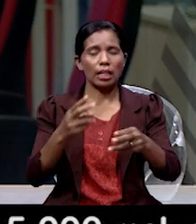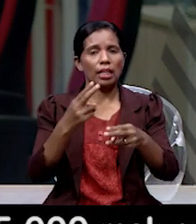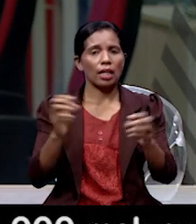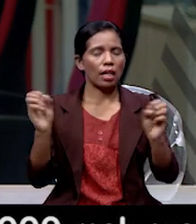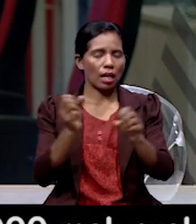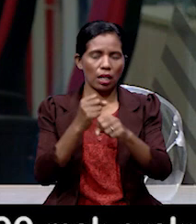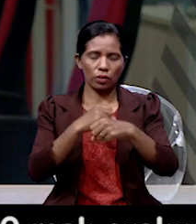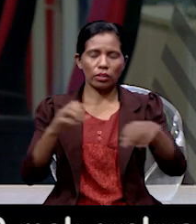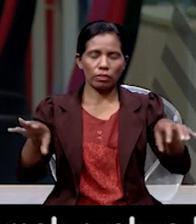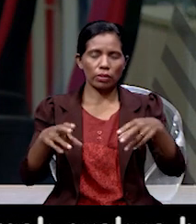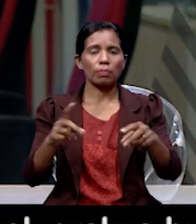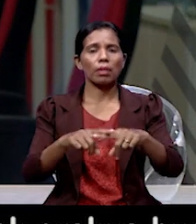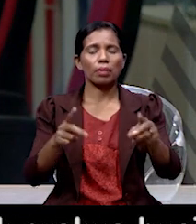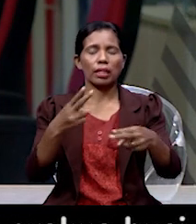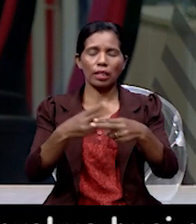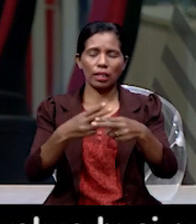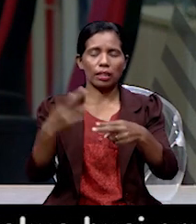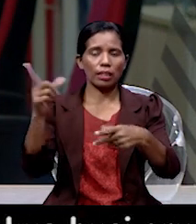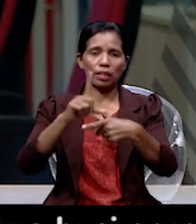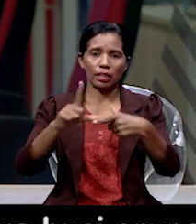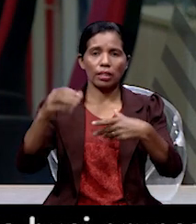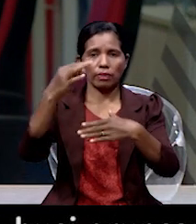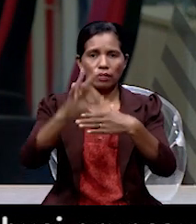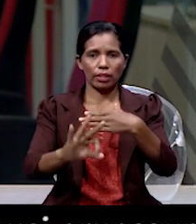iha linha frente.